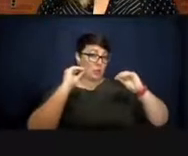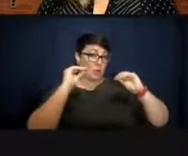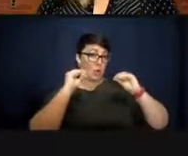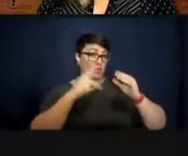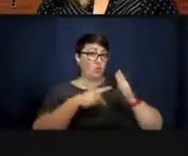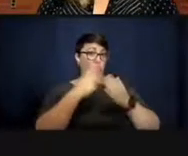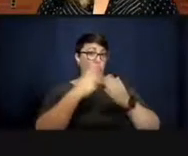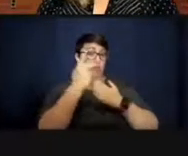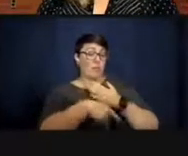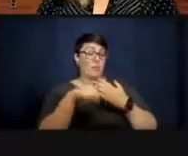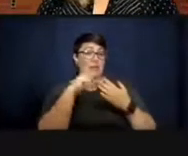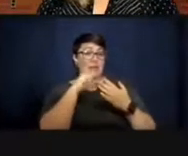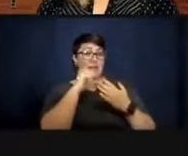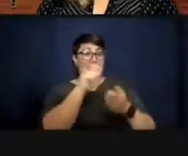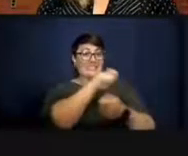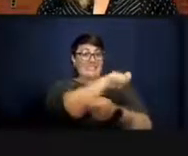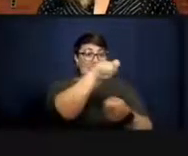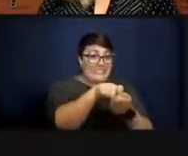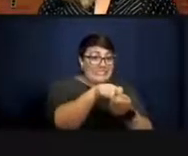basi tunaweza